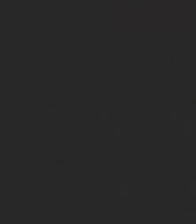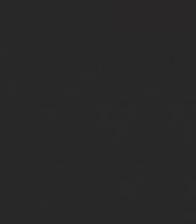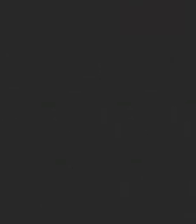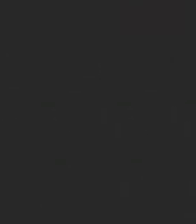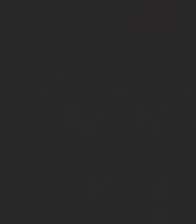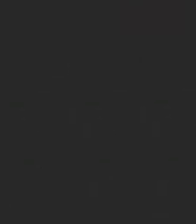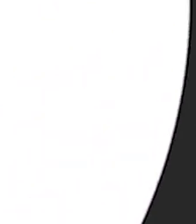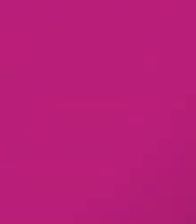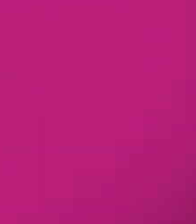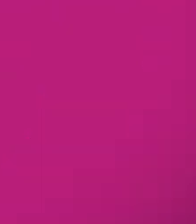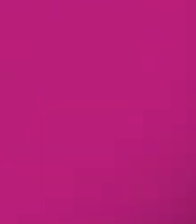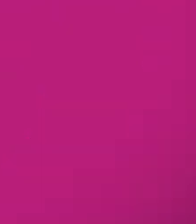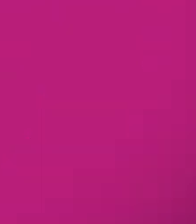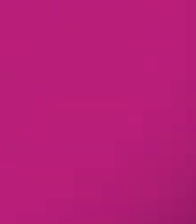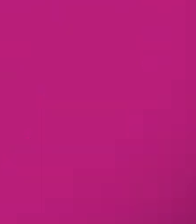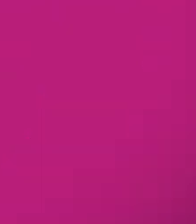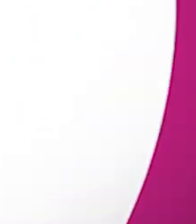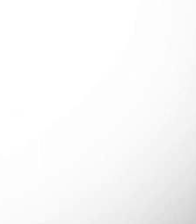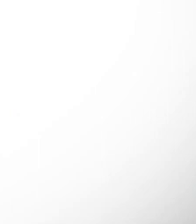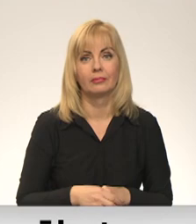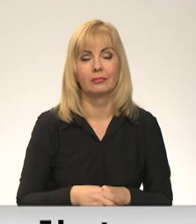Re, viss ēters ir te!